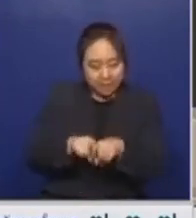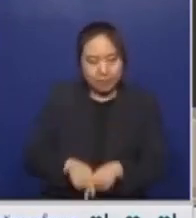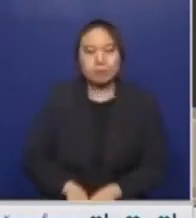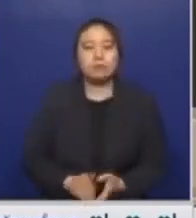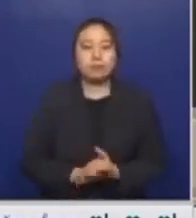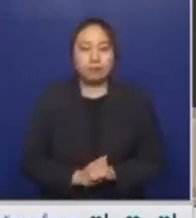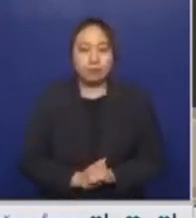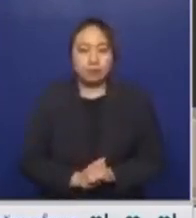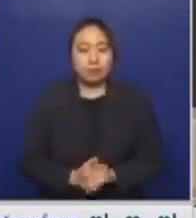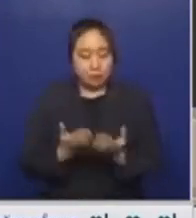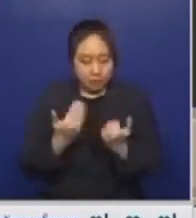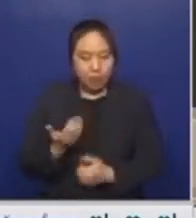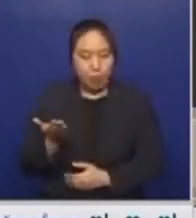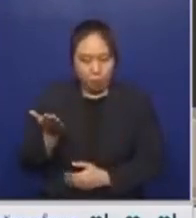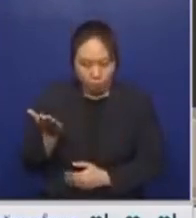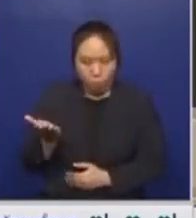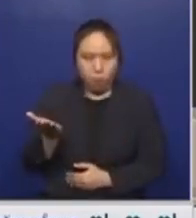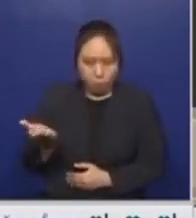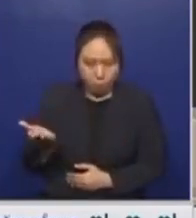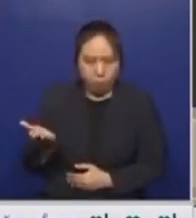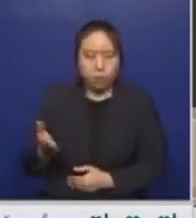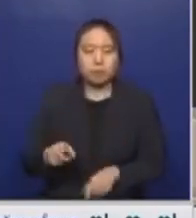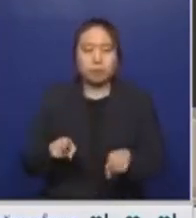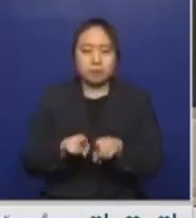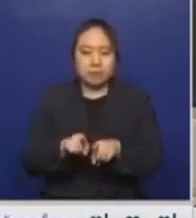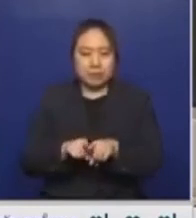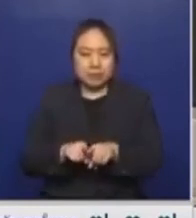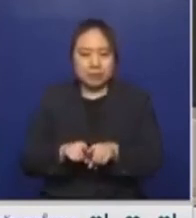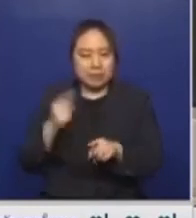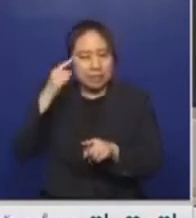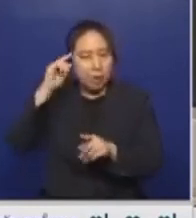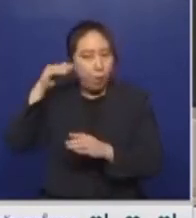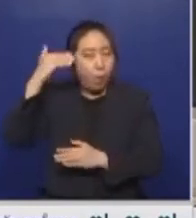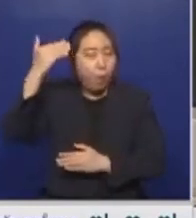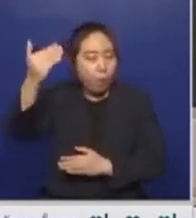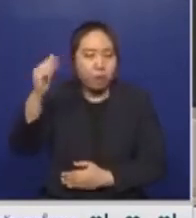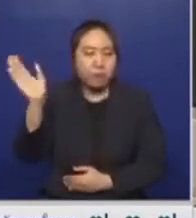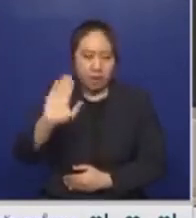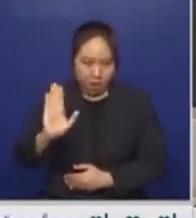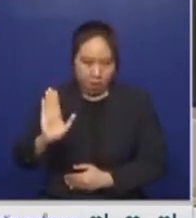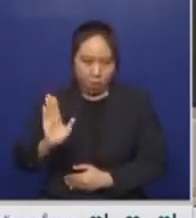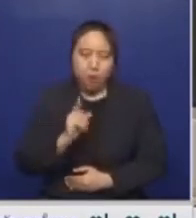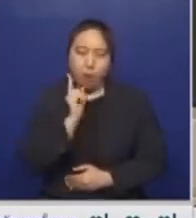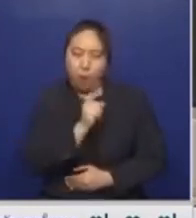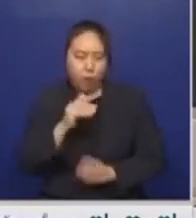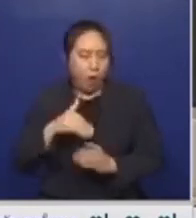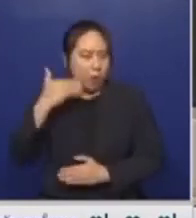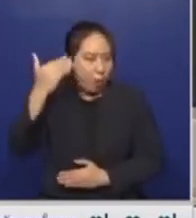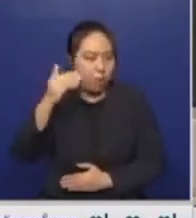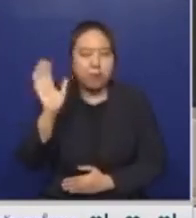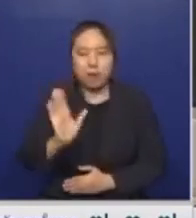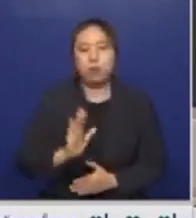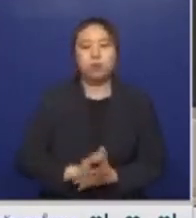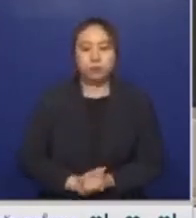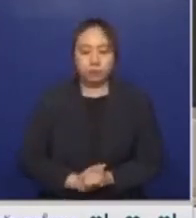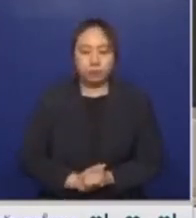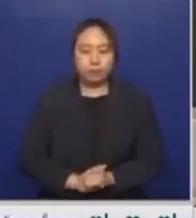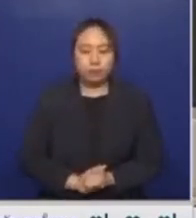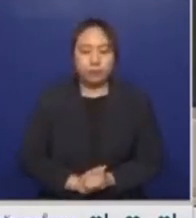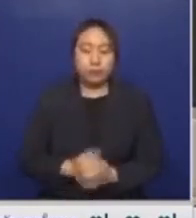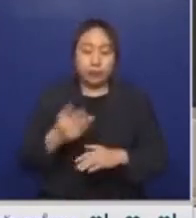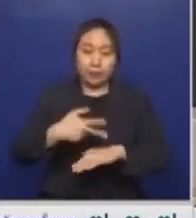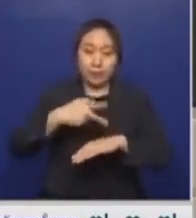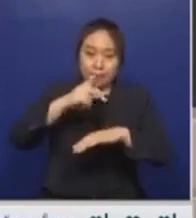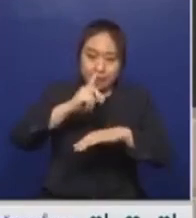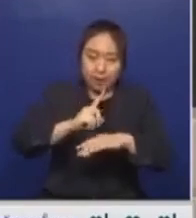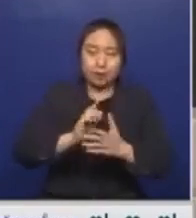ราะนั้นอันนี้ต้องขอร้องว่าอย่าไปกล่าวล่วงหน้าเป็นการวิจารณ์ตำหนิเขาล่วงหน้าครับ ท่านประธานค